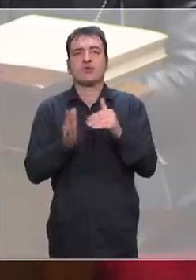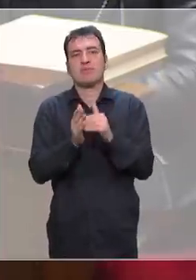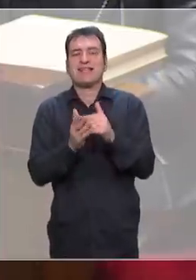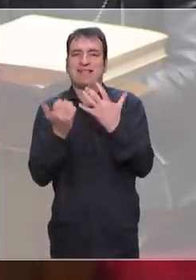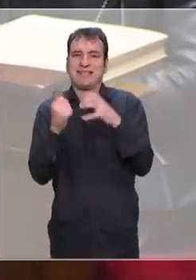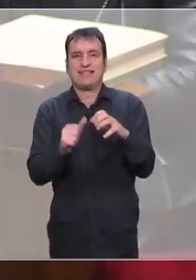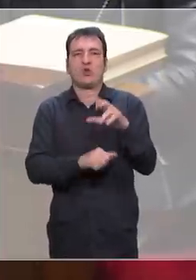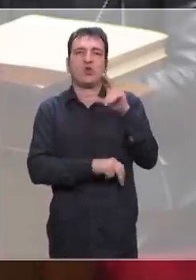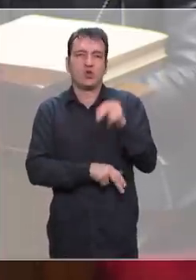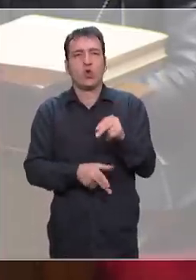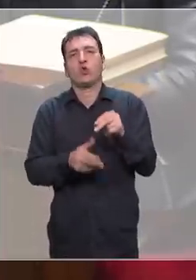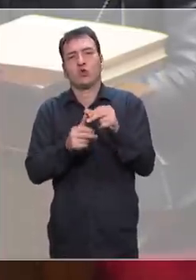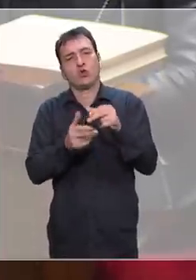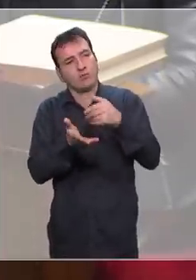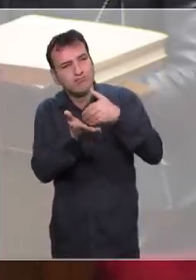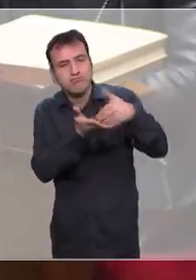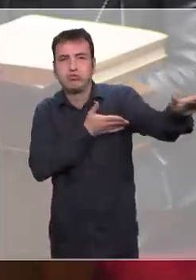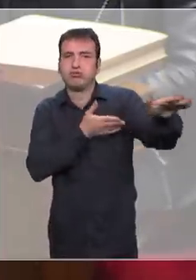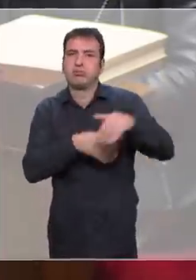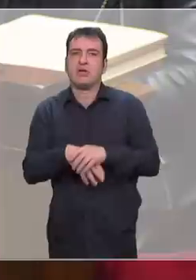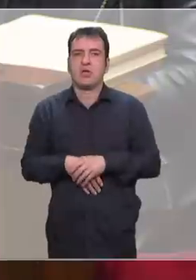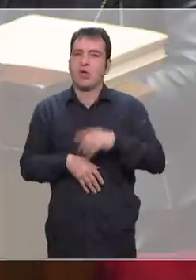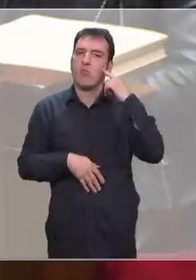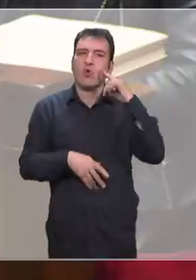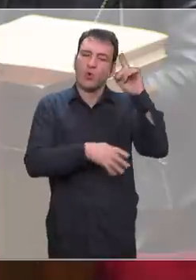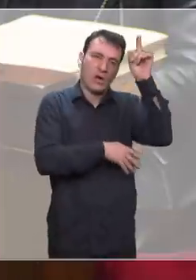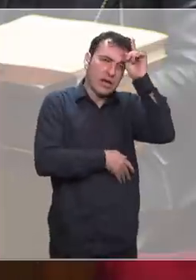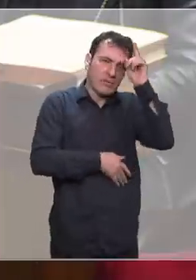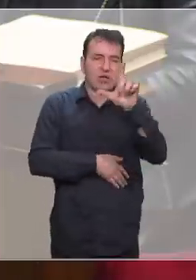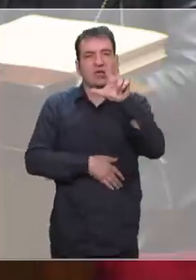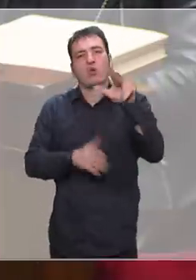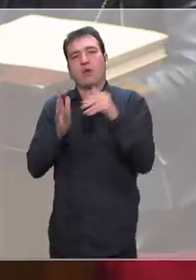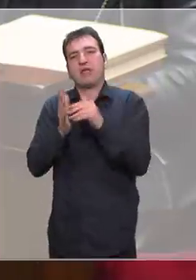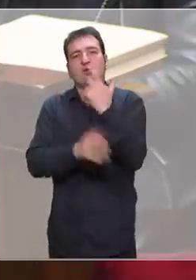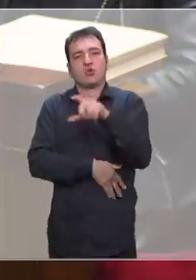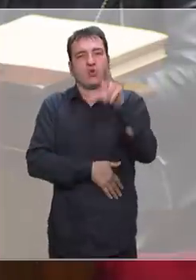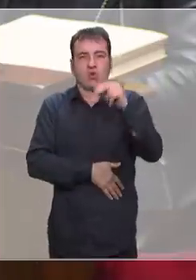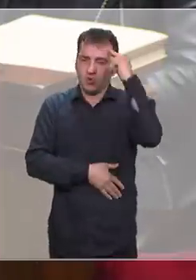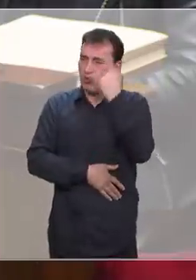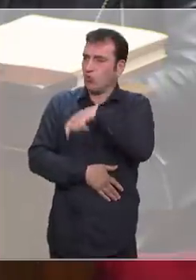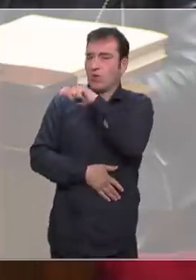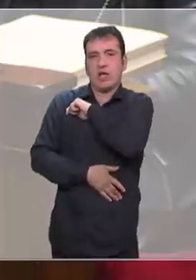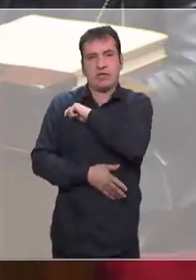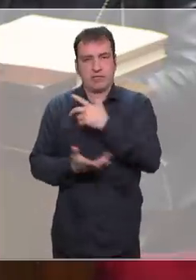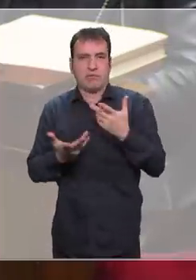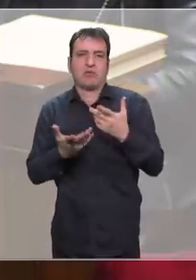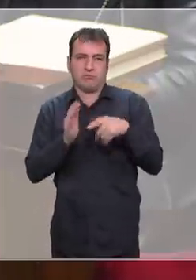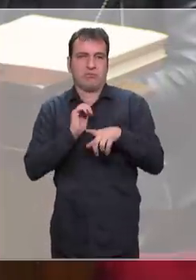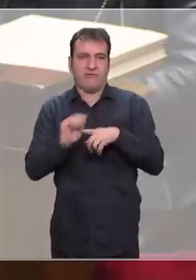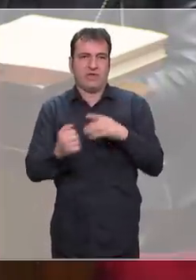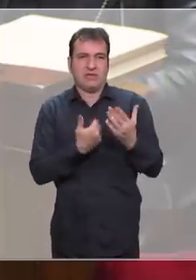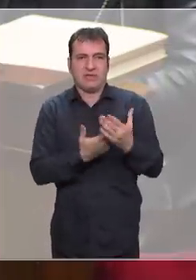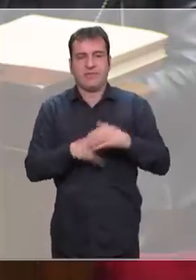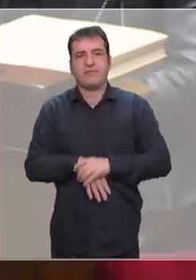dont 10 785 pour l'Allemagne et 3 230 pour l'Espagne. En 2022, les éloignements sont en hausse